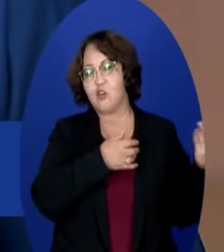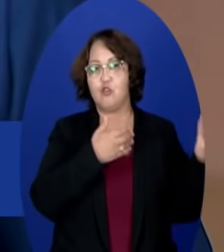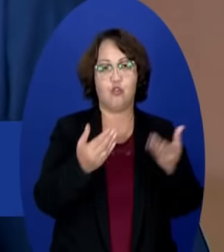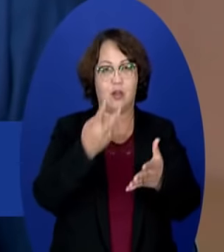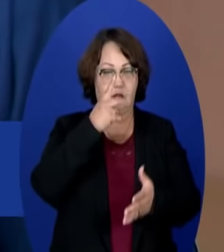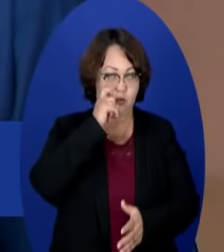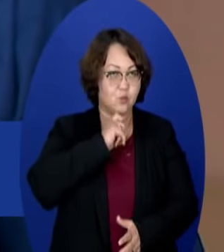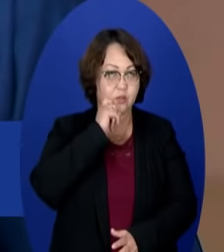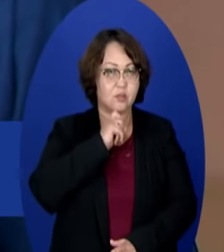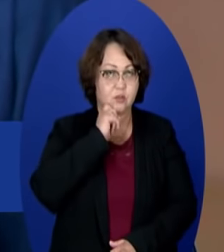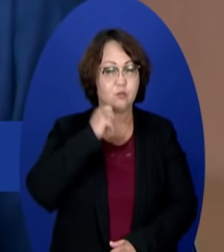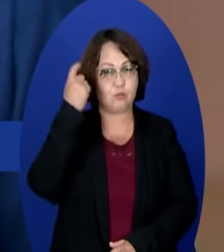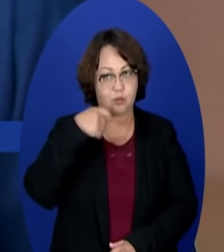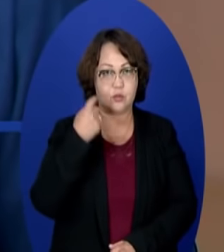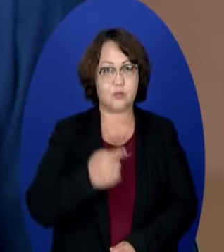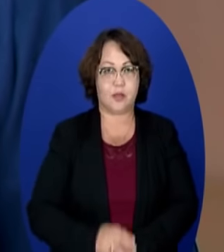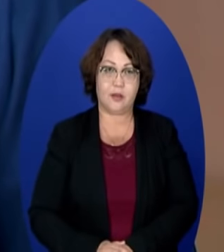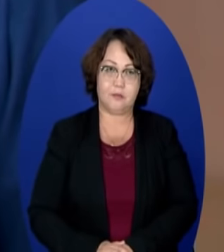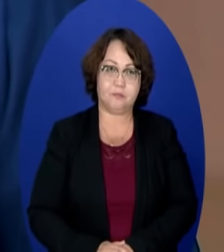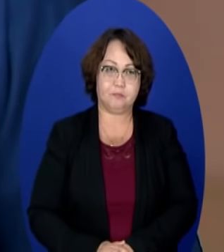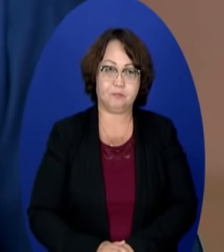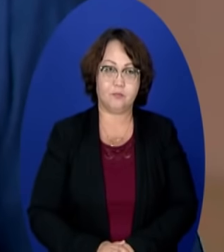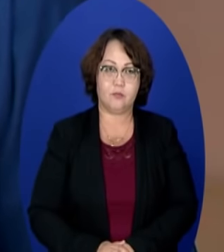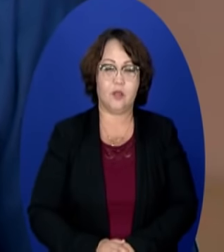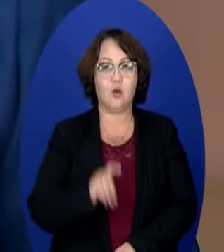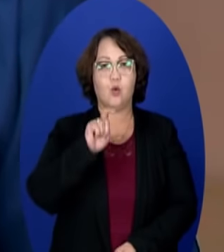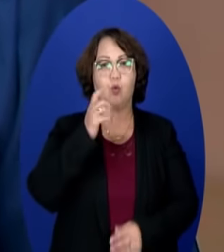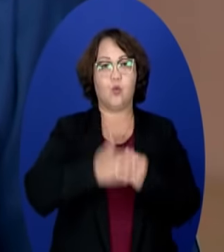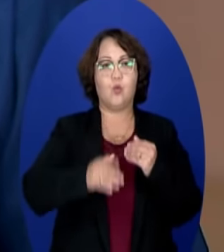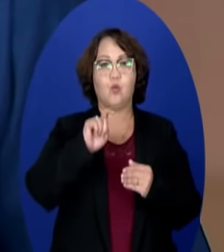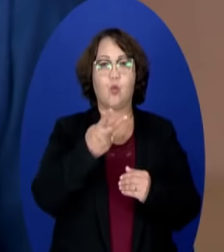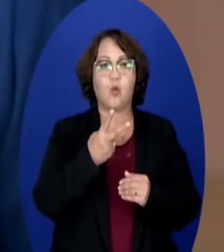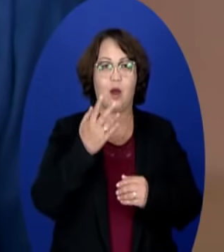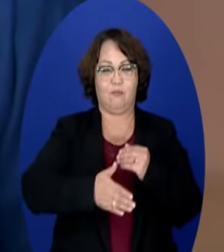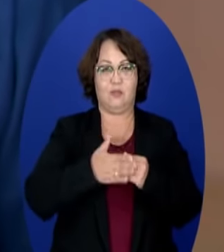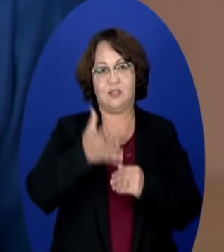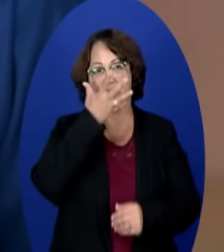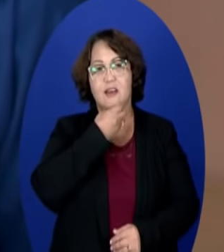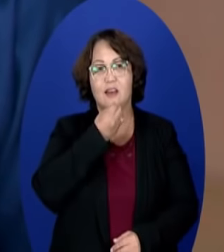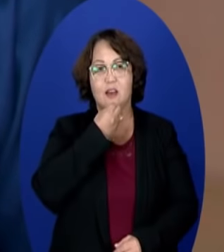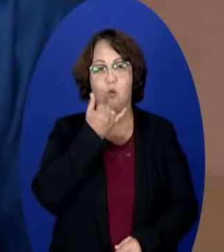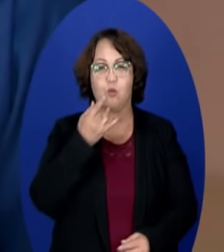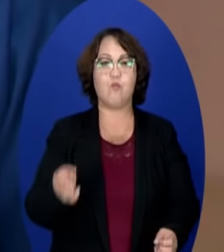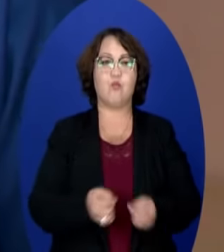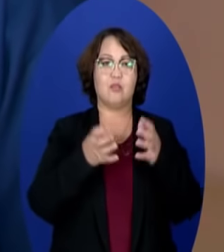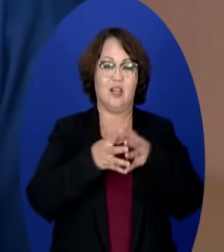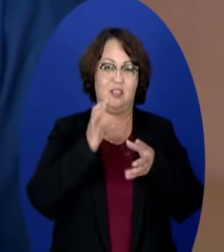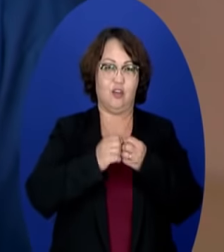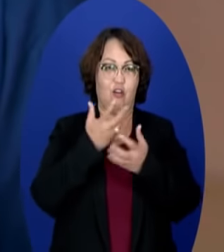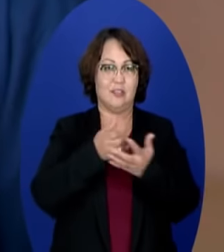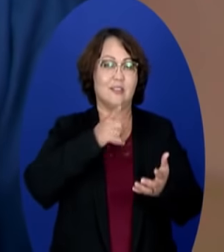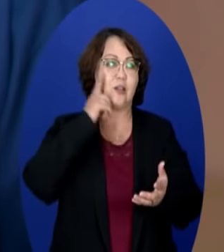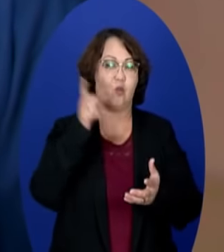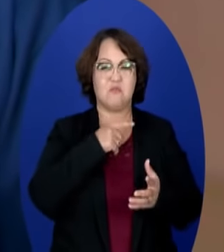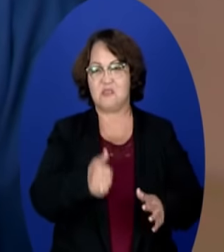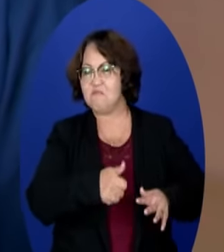гэж одоо маш их хүсэж боддог юм да. Тэгээд хүү хамтлаг бол одоо мэдээж их сайхан уран бүтээлүүд хийж олон залуусыг байлдандаа оолж